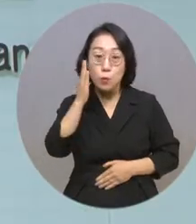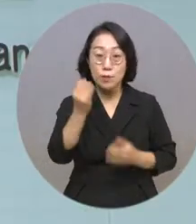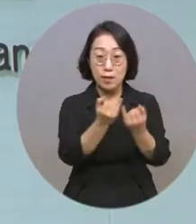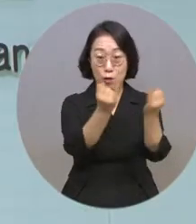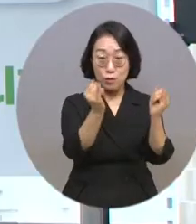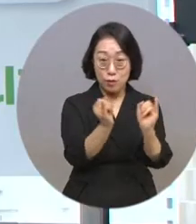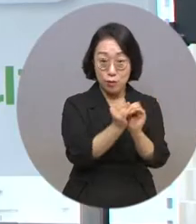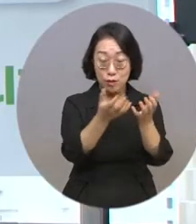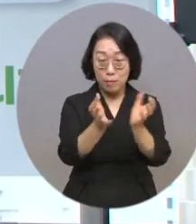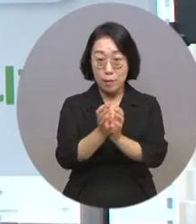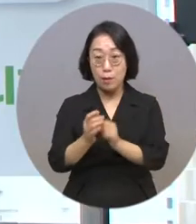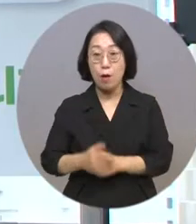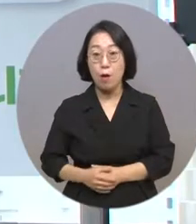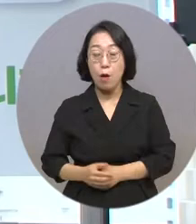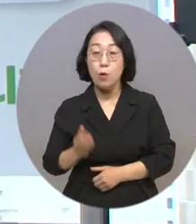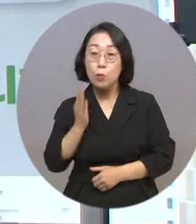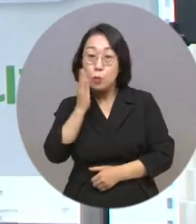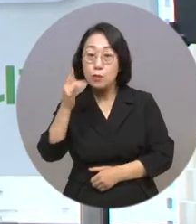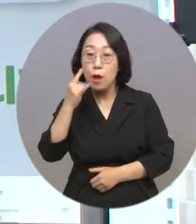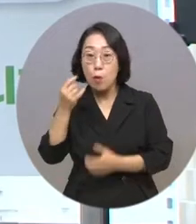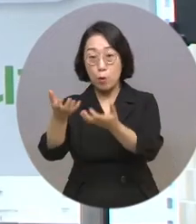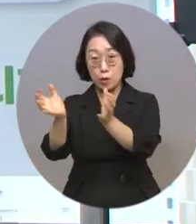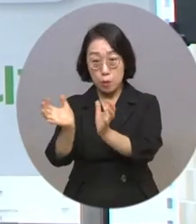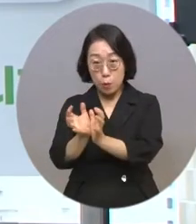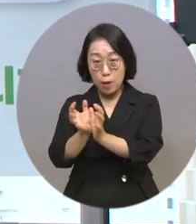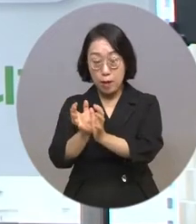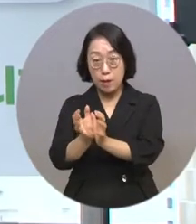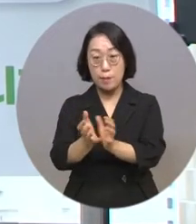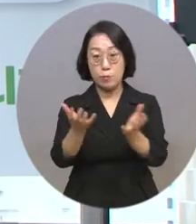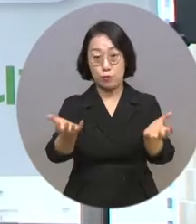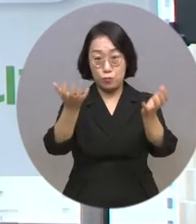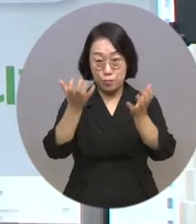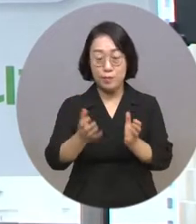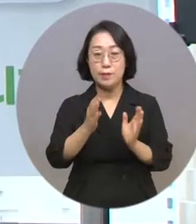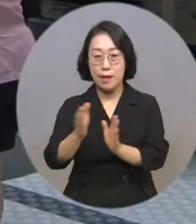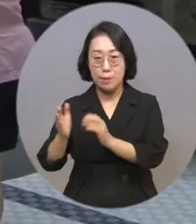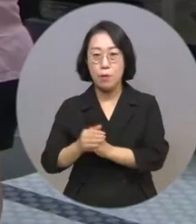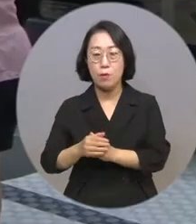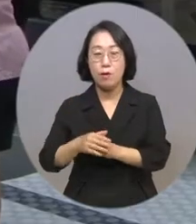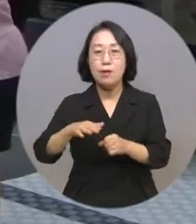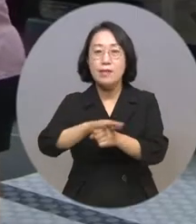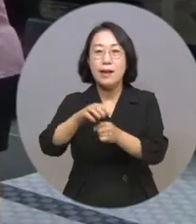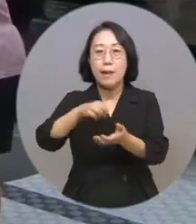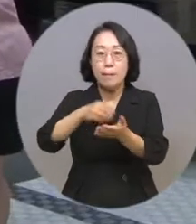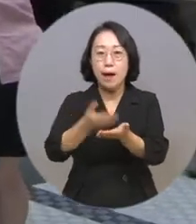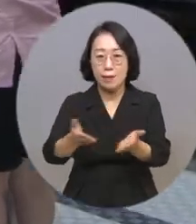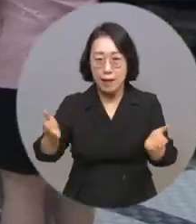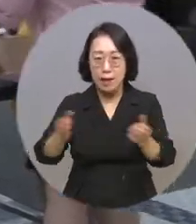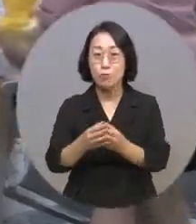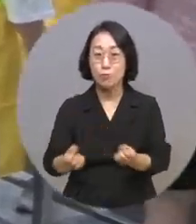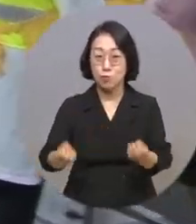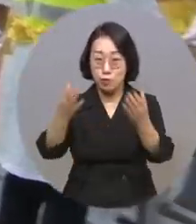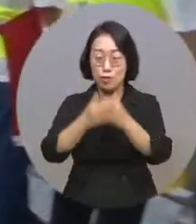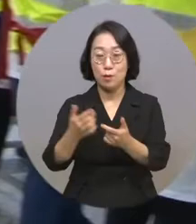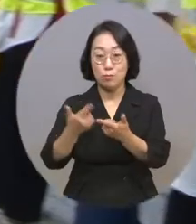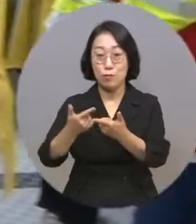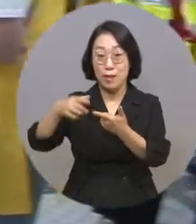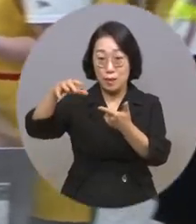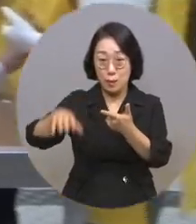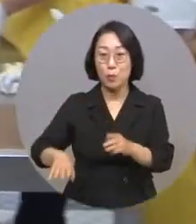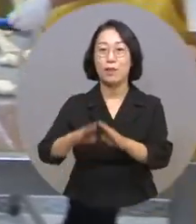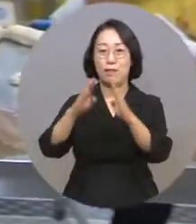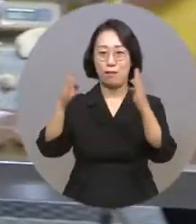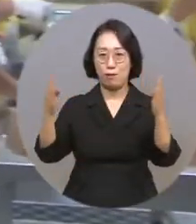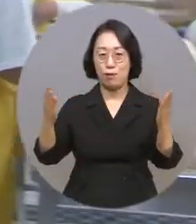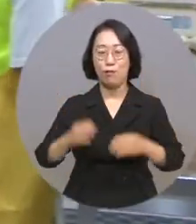녹색여성연합회와 부산 녹색어머니회가 참여하는 사랑의 빵 나눔 행사가 지난 24일 대한적십자사 부산지사에서 열렸습니다.